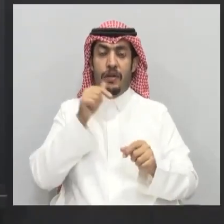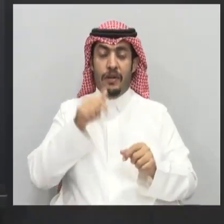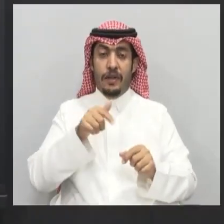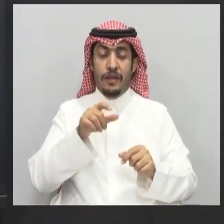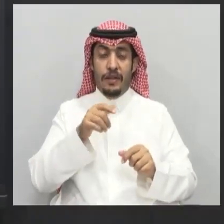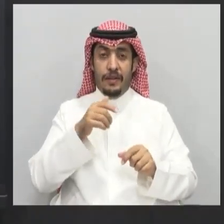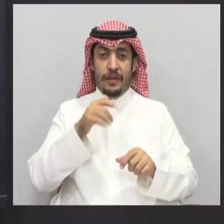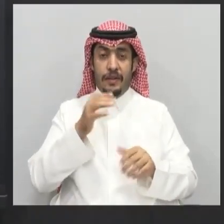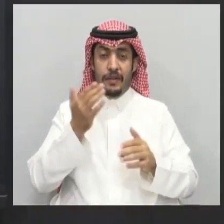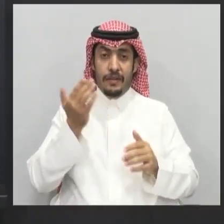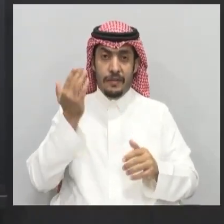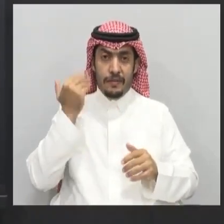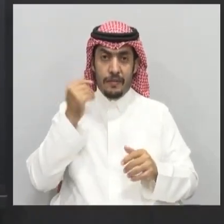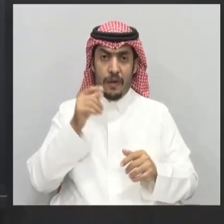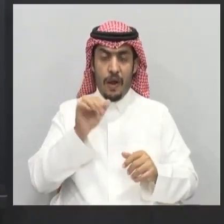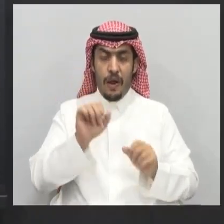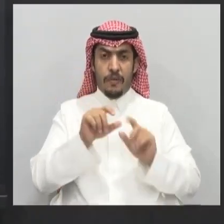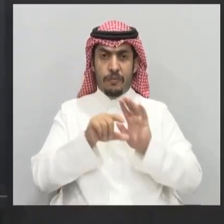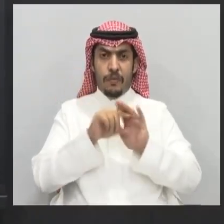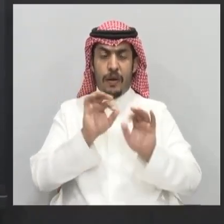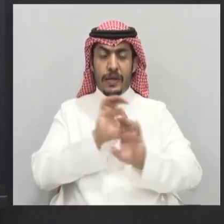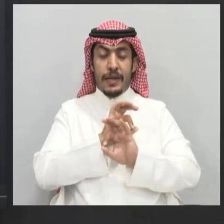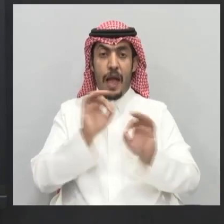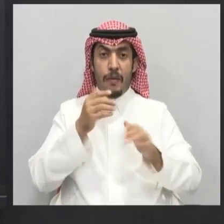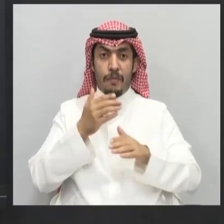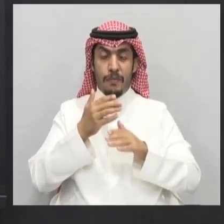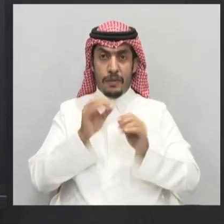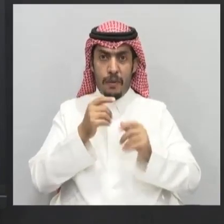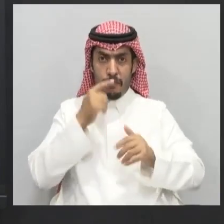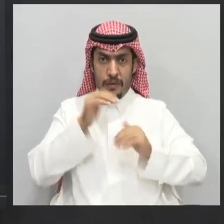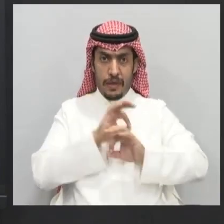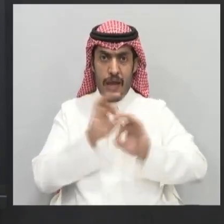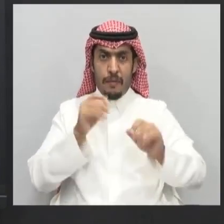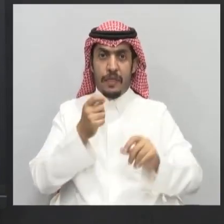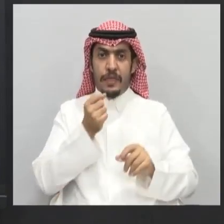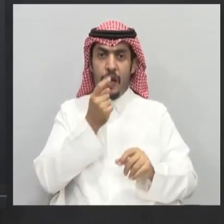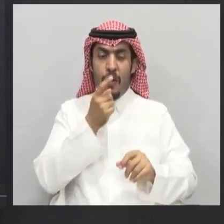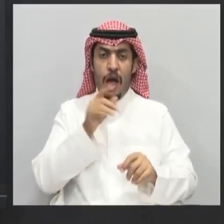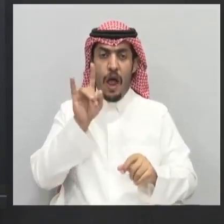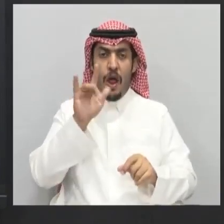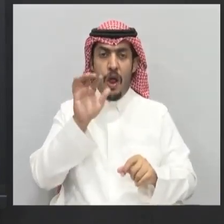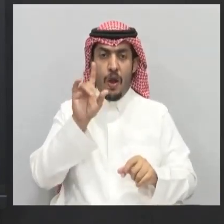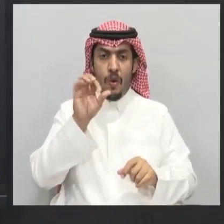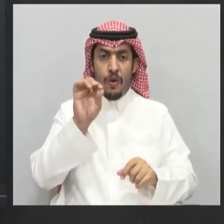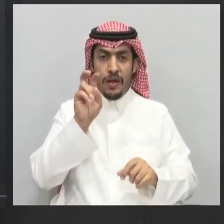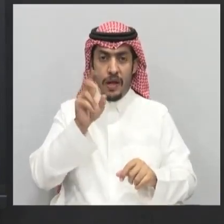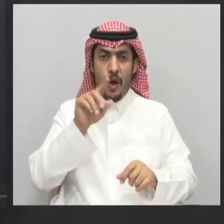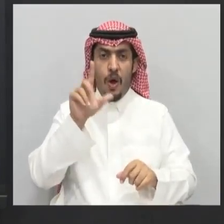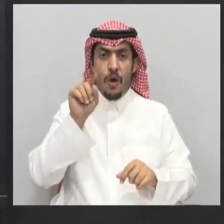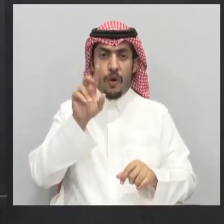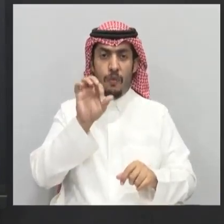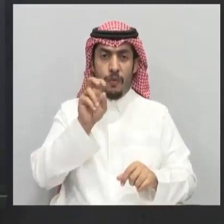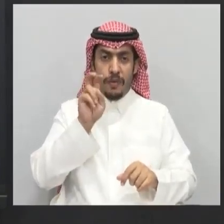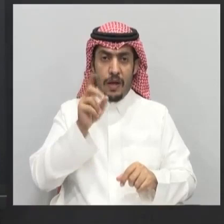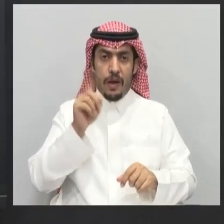اننا لما اخذنا الامور المكمله لبناء التوحيد من توحيد الالوهيه وتوحيد الربوبيه